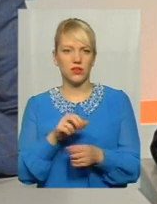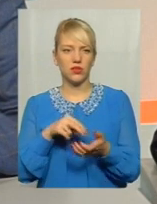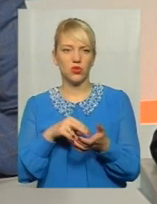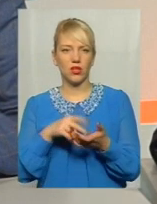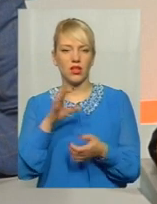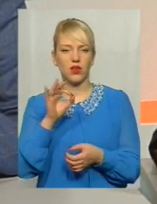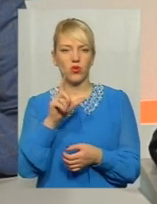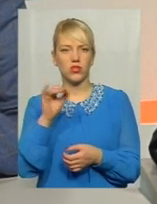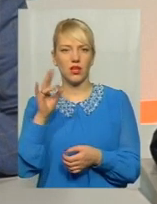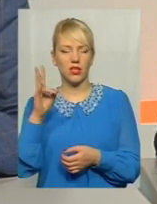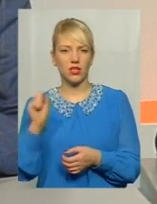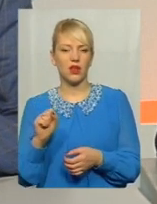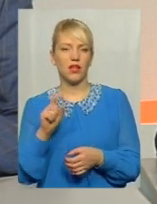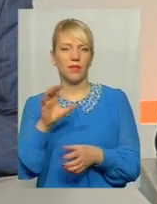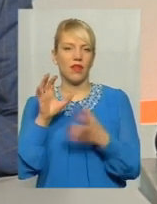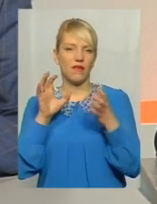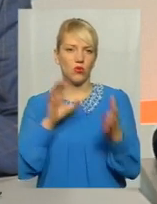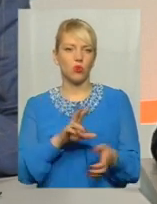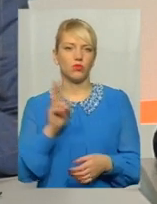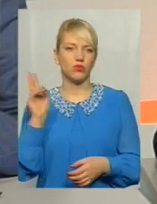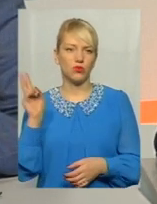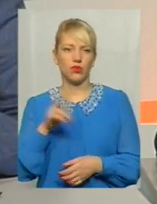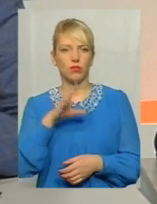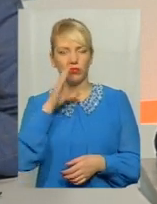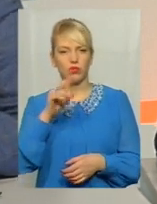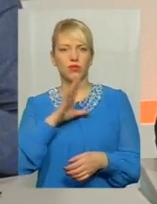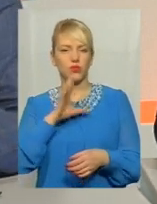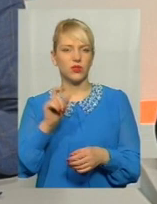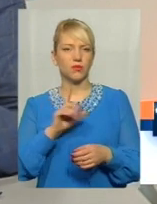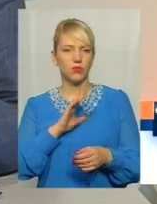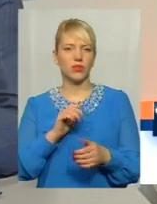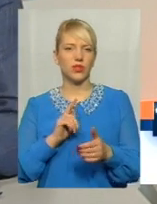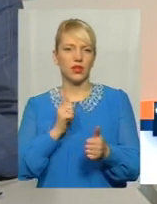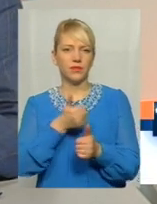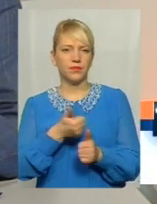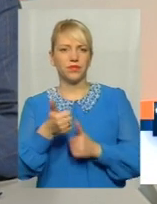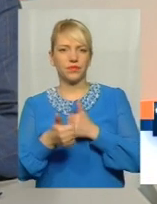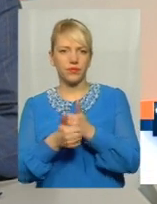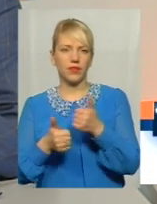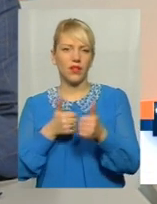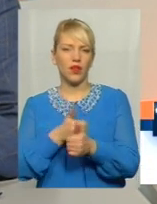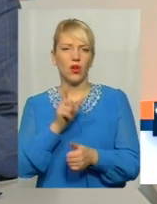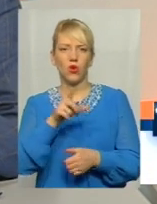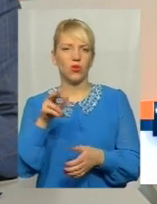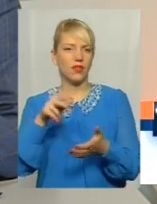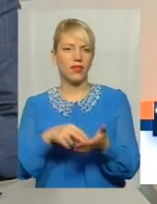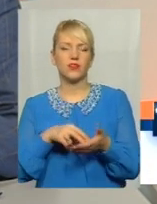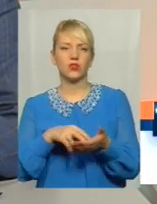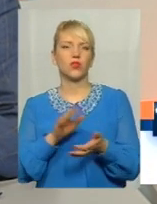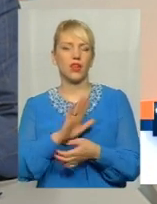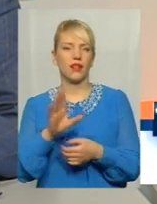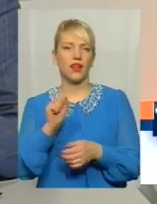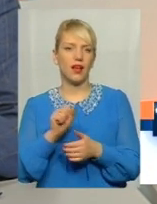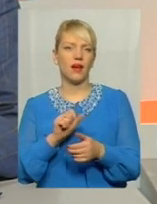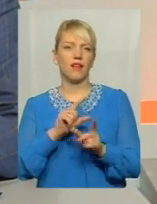Озерні, тобто автобус, тролейбус, маршрутка одна за одним йшли, люди взагалі не стояли на зупинці, люди виїжджали. А